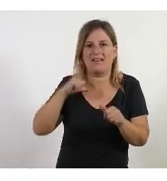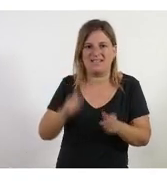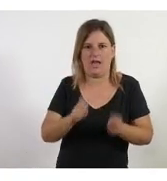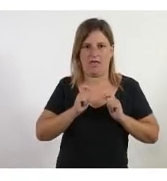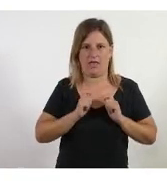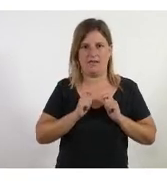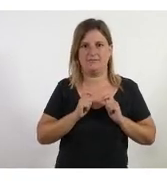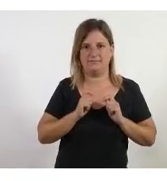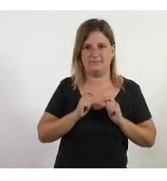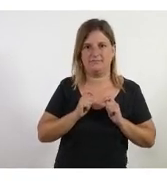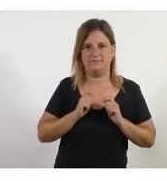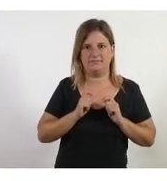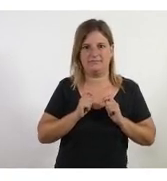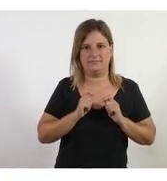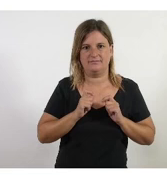Vale. Llavors, jo...